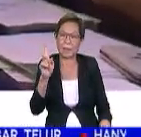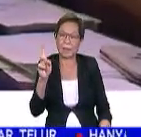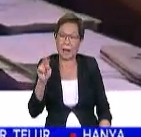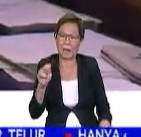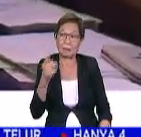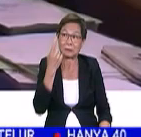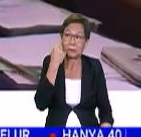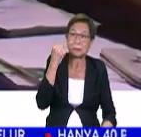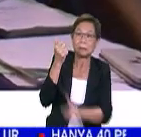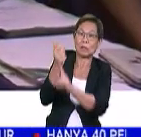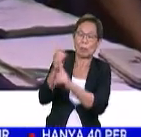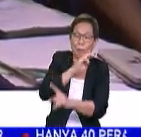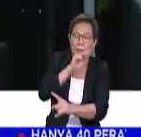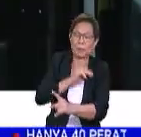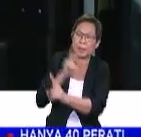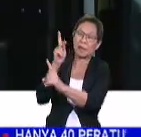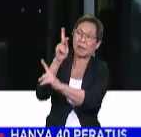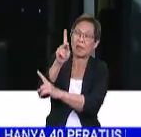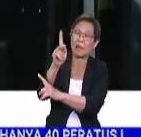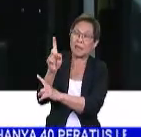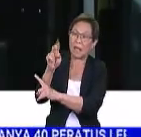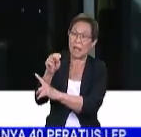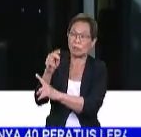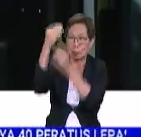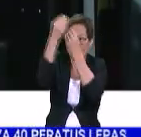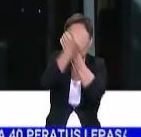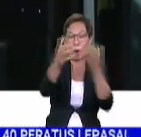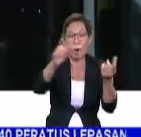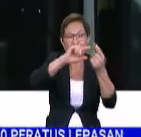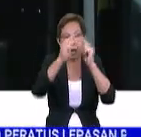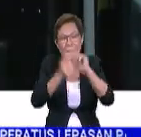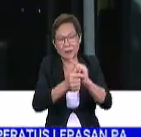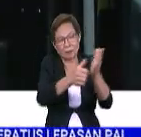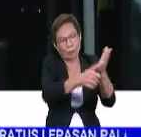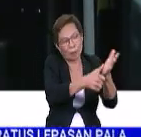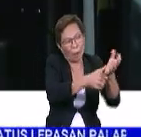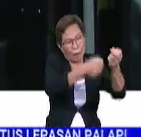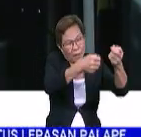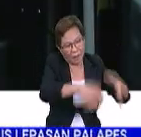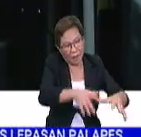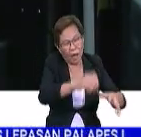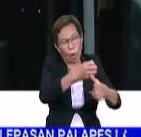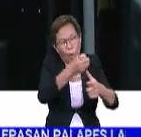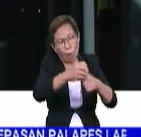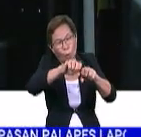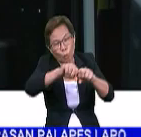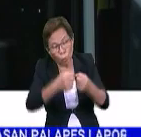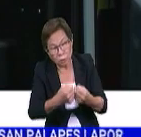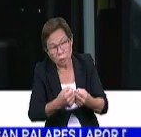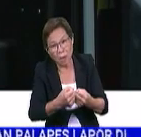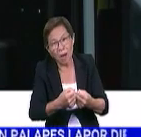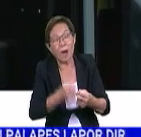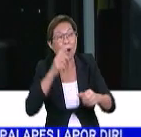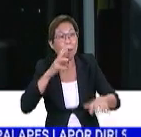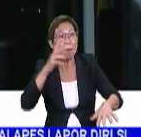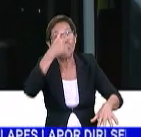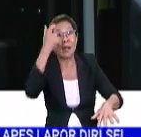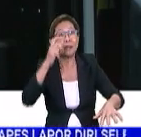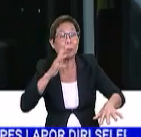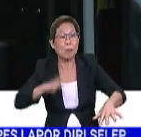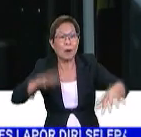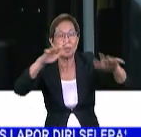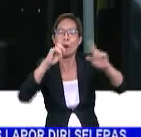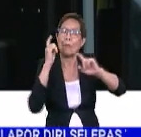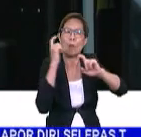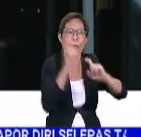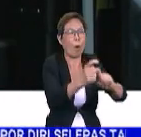sendiri baru-baru ini telah mengumumkan bahawa gantian dokumen yang hilang kerana banjir ini akan diberikan percuma